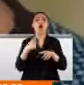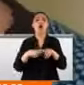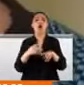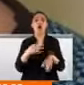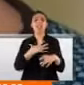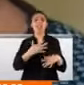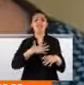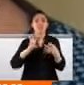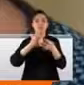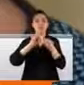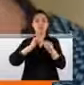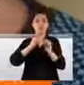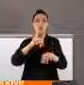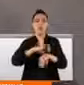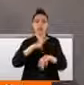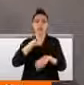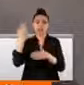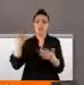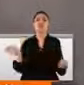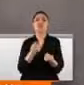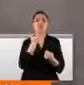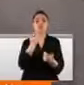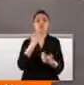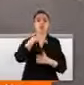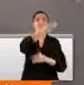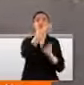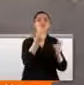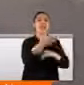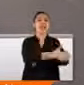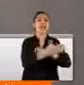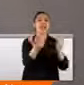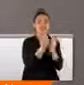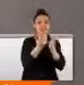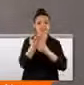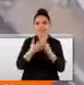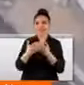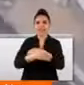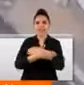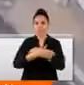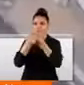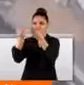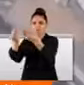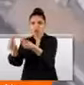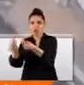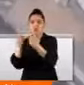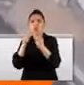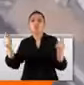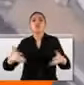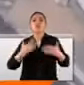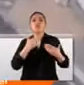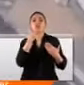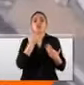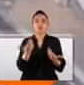çalışamıyorum. İhtiyaç sahibi biriyim. Bir dernek yardımına yetişti ama Akgöl bu desteğe uzun süre sevinemedi bile.